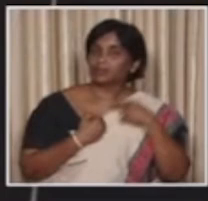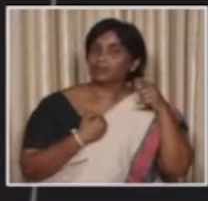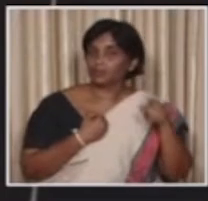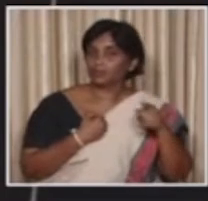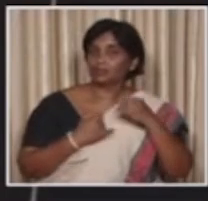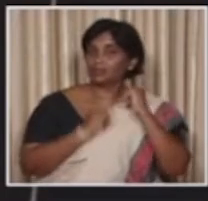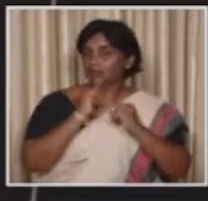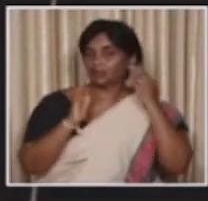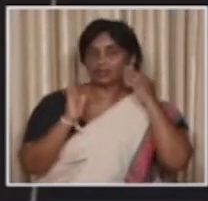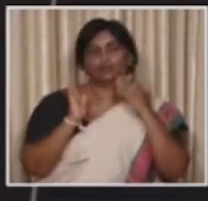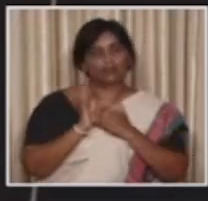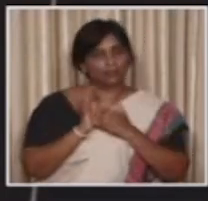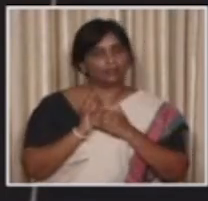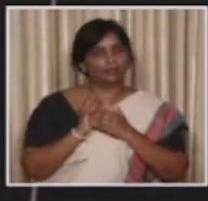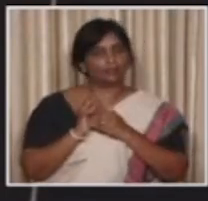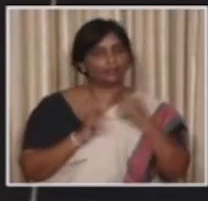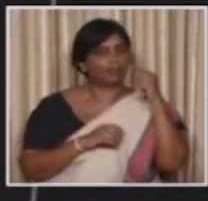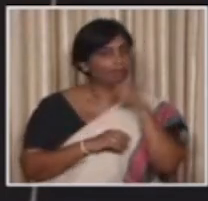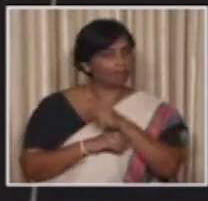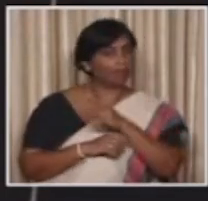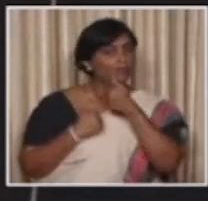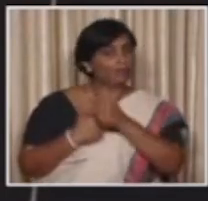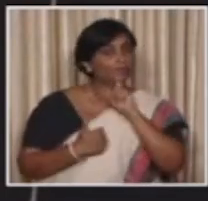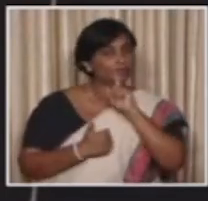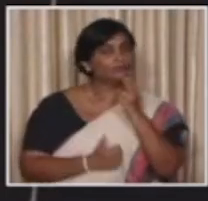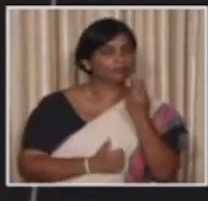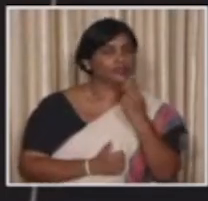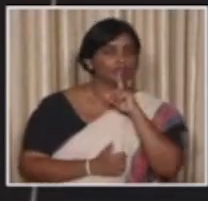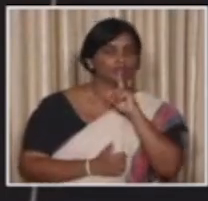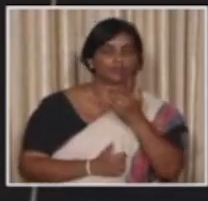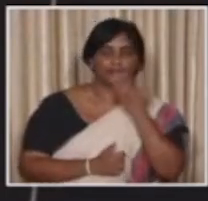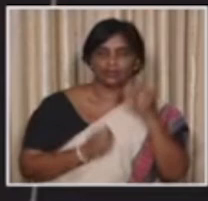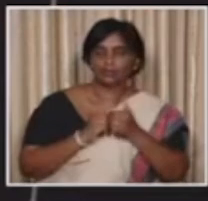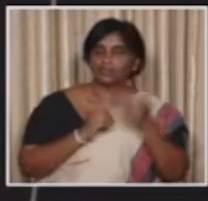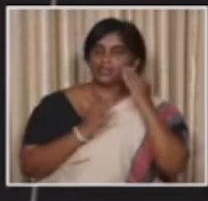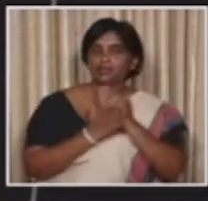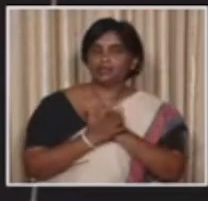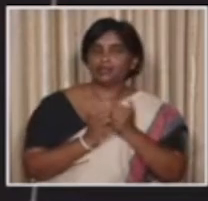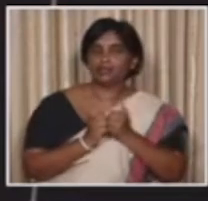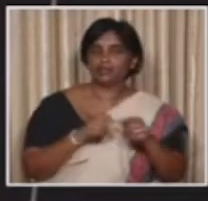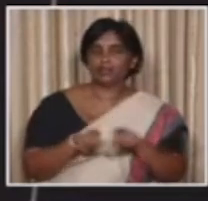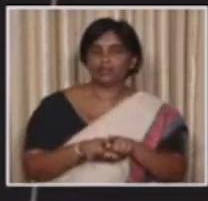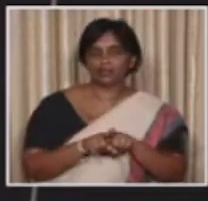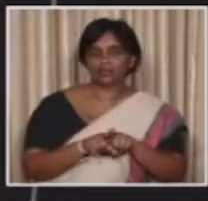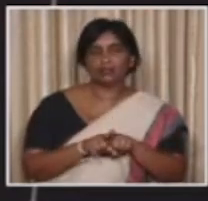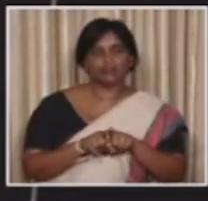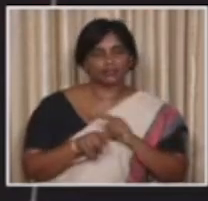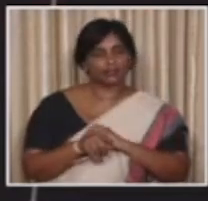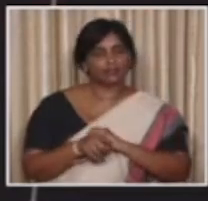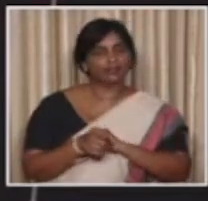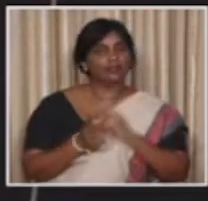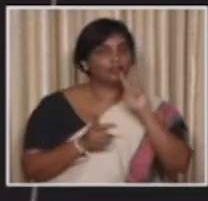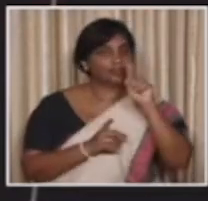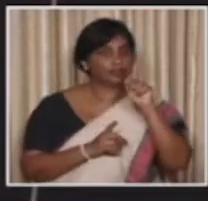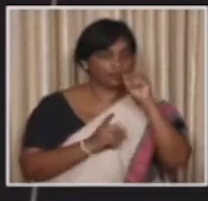ගැන විවේචනය කරන්නත් එතුමා ගැන හොද කියන්නත් දෙකම කියන්න පුළුවන්. ඒ නිසා ජනාධිපතිතුමනි 21 වෙනි